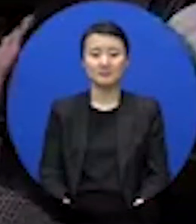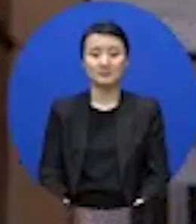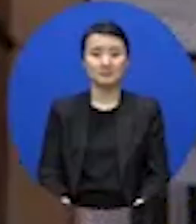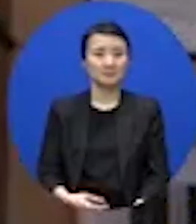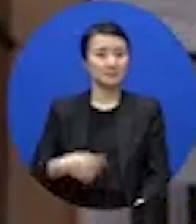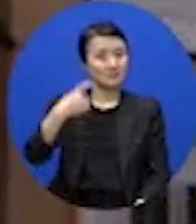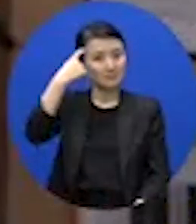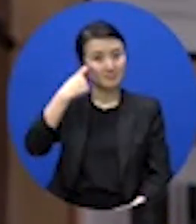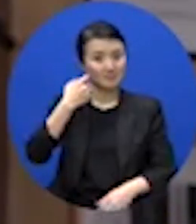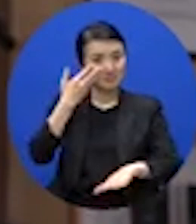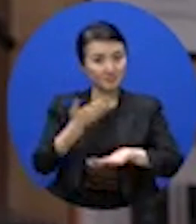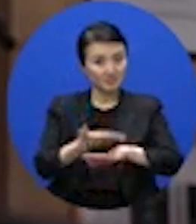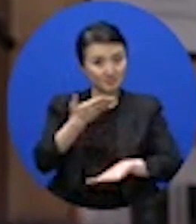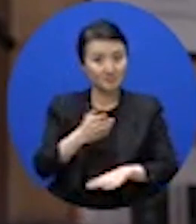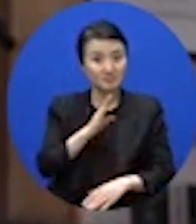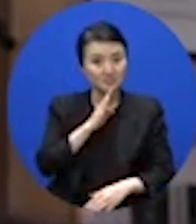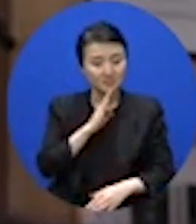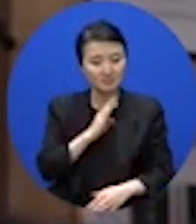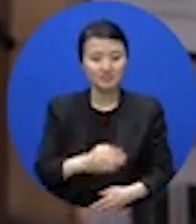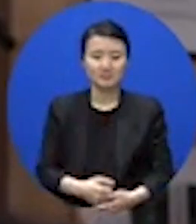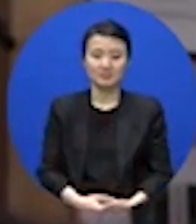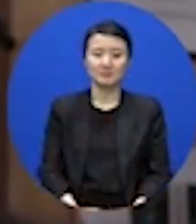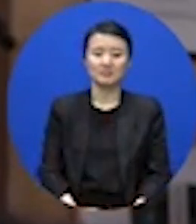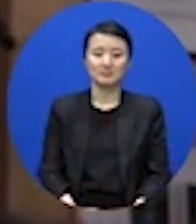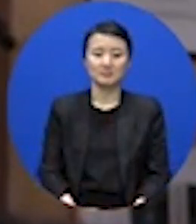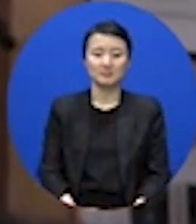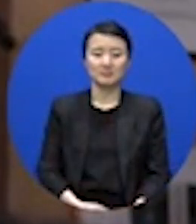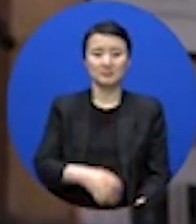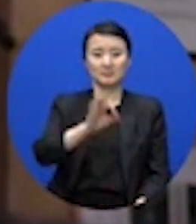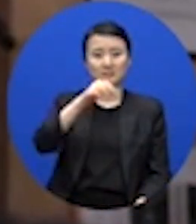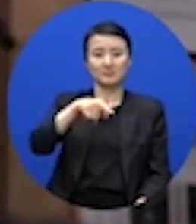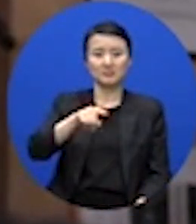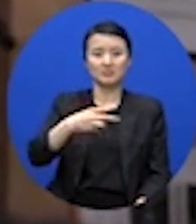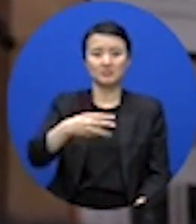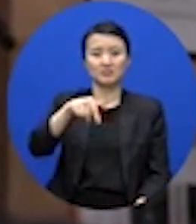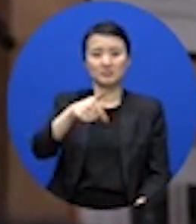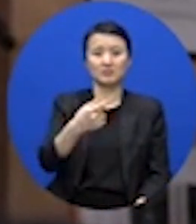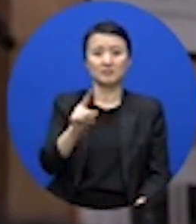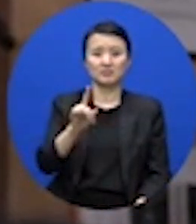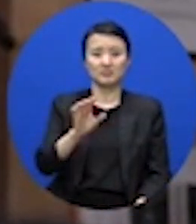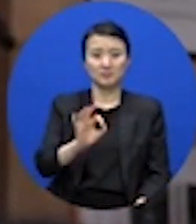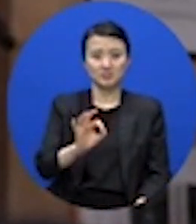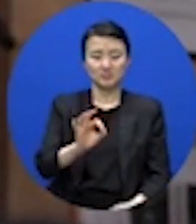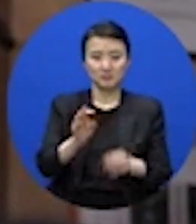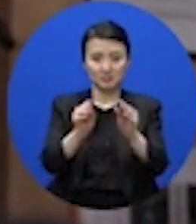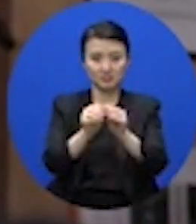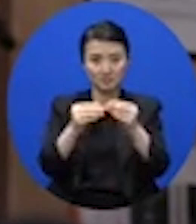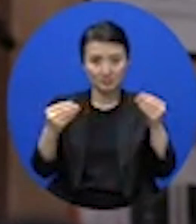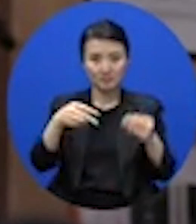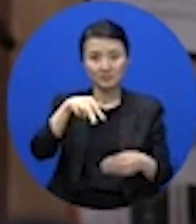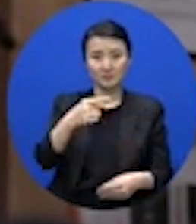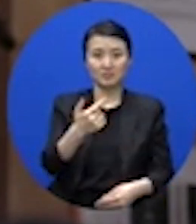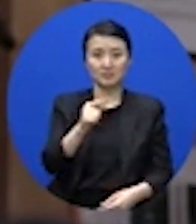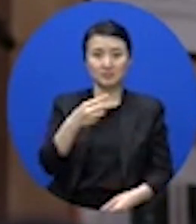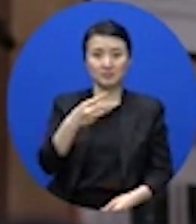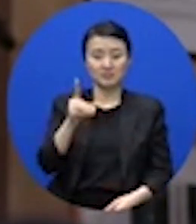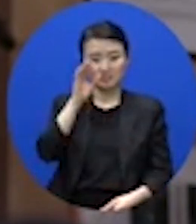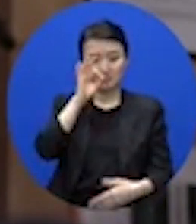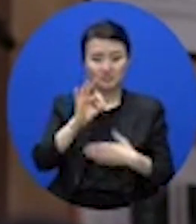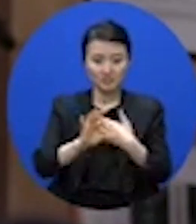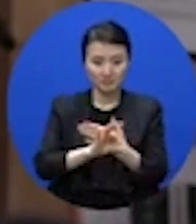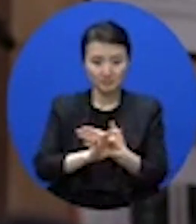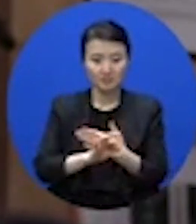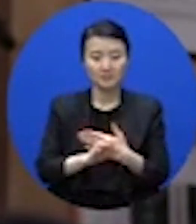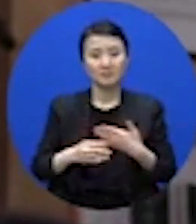확 다르죠? 네. 어때요? 월광이라는 이 소나타에서 1악장이 이렇게